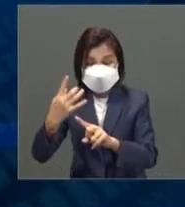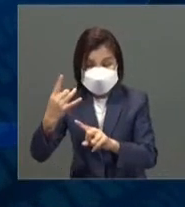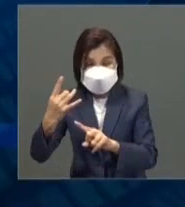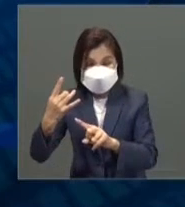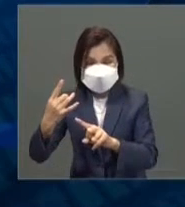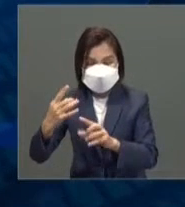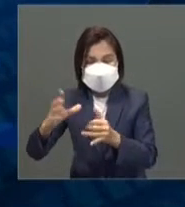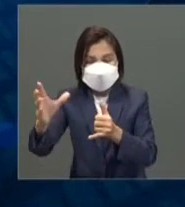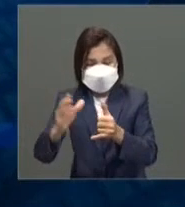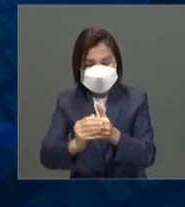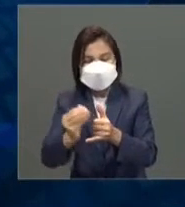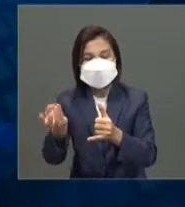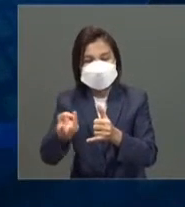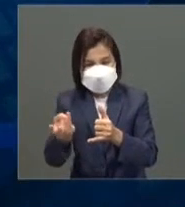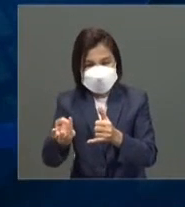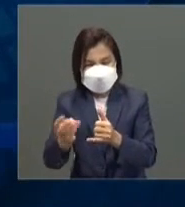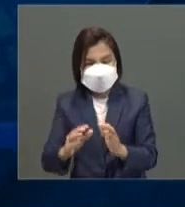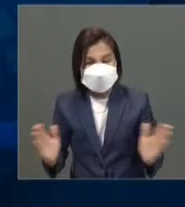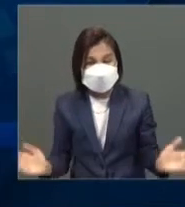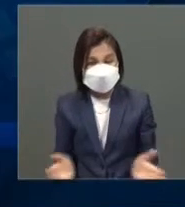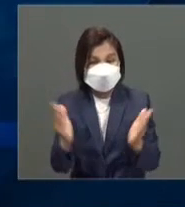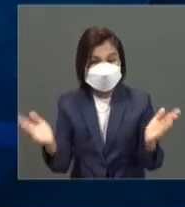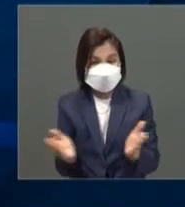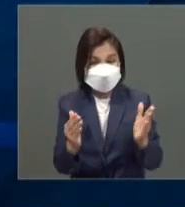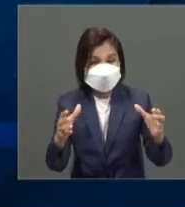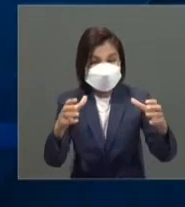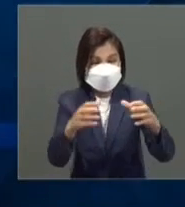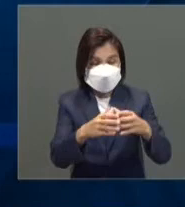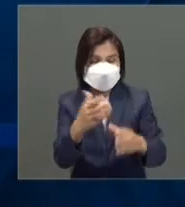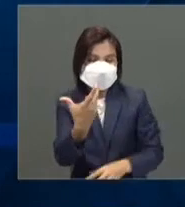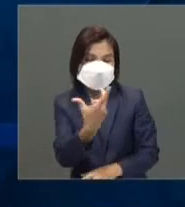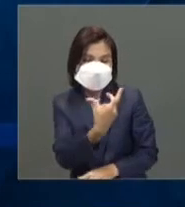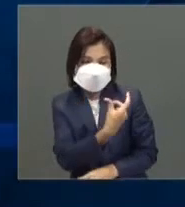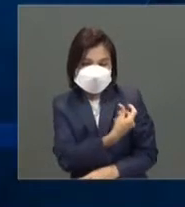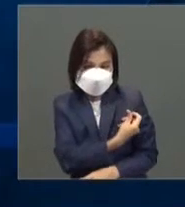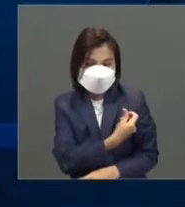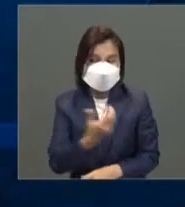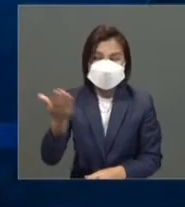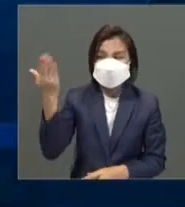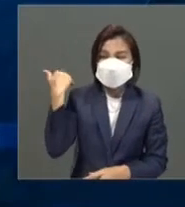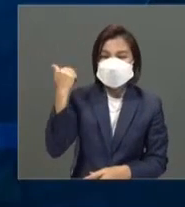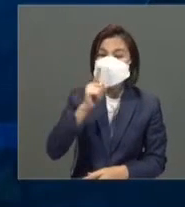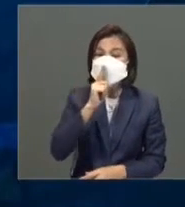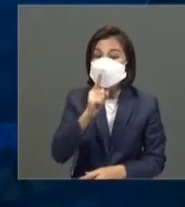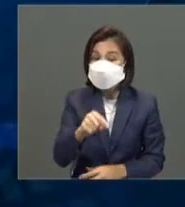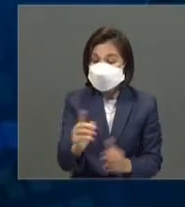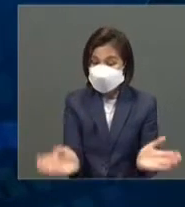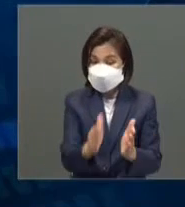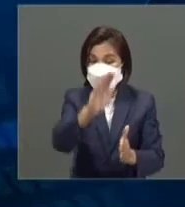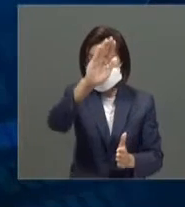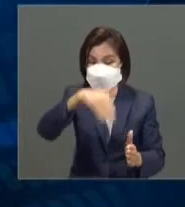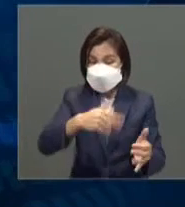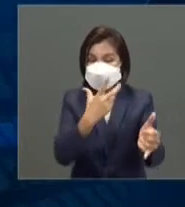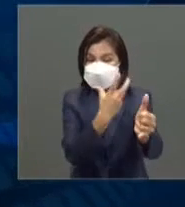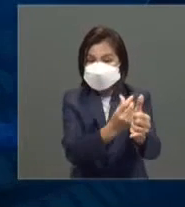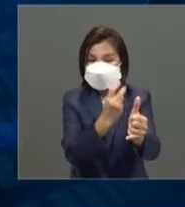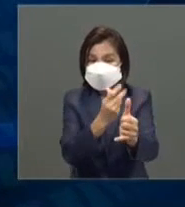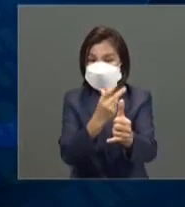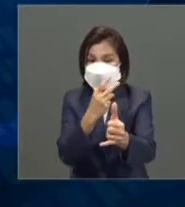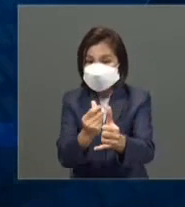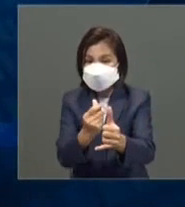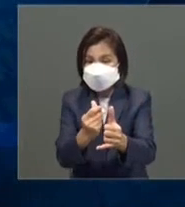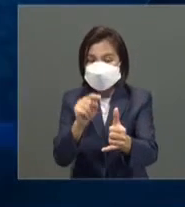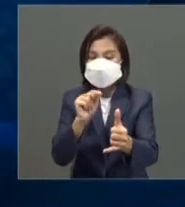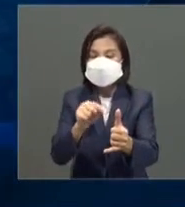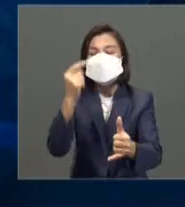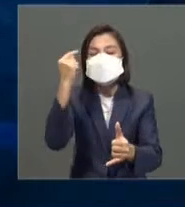เรามีการรณรงค์เรื่องของการฉีดวัคซีนกับกลุ่มเฉพาะด้านนี้ขึ้นมาสักระยะหนึ่งแล้วนะครับก็อาจจะเป็นไปได้ว่าจะทำ